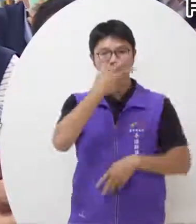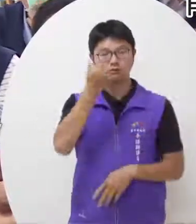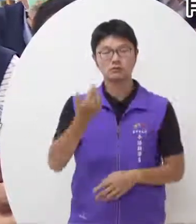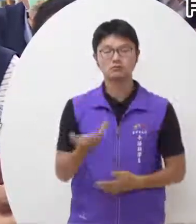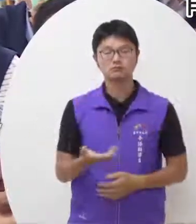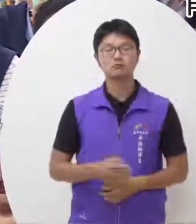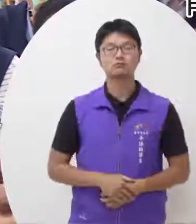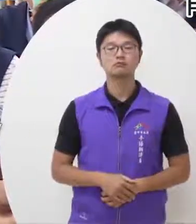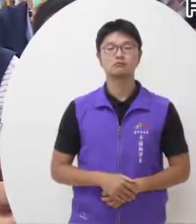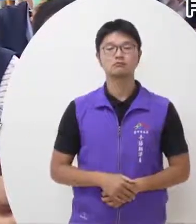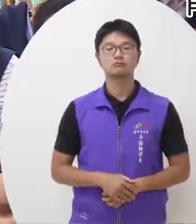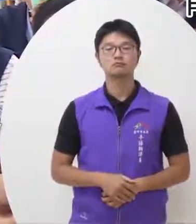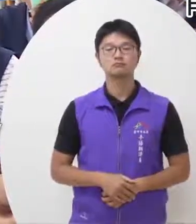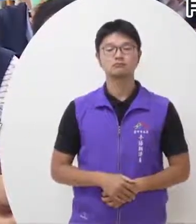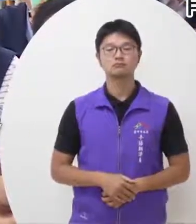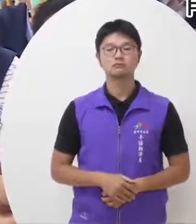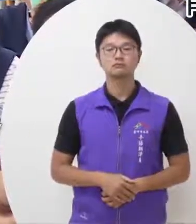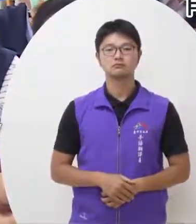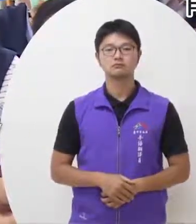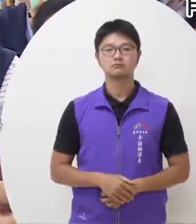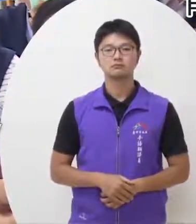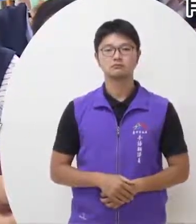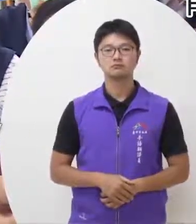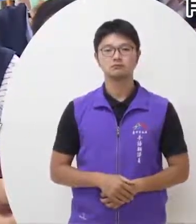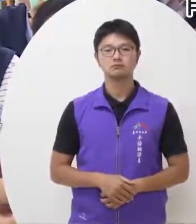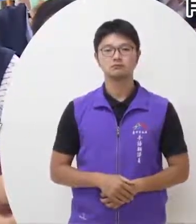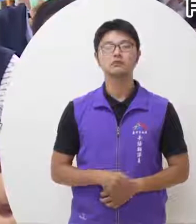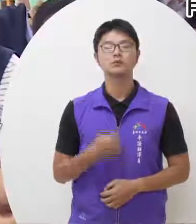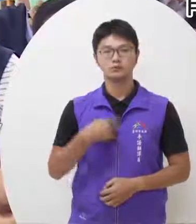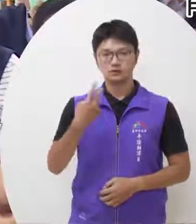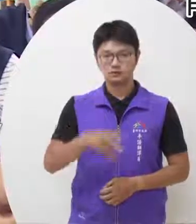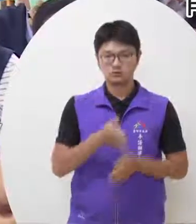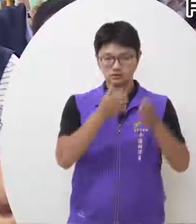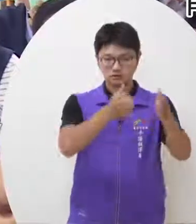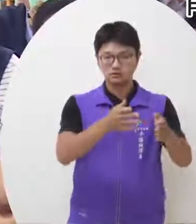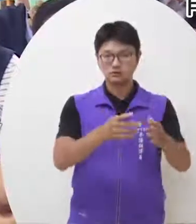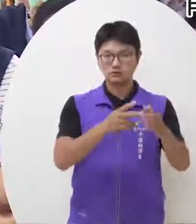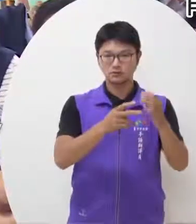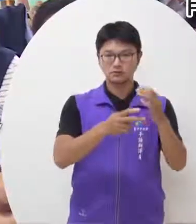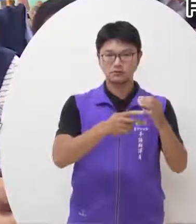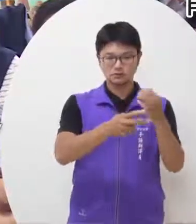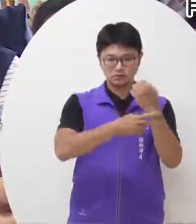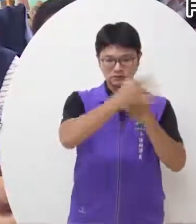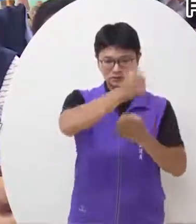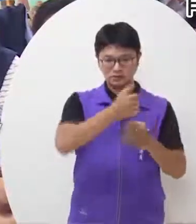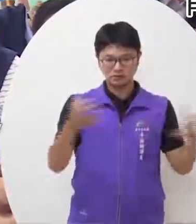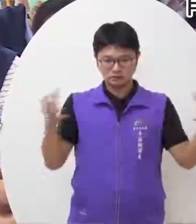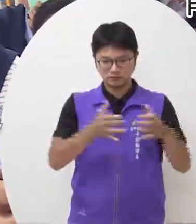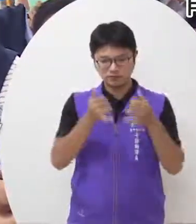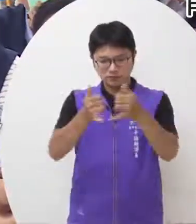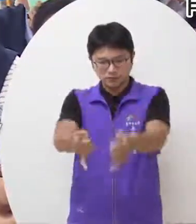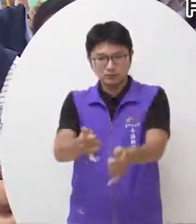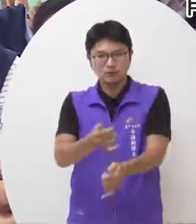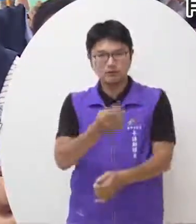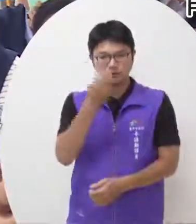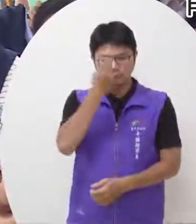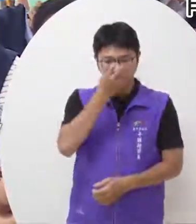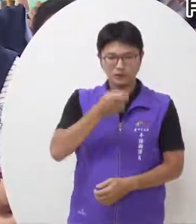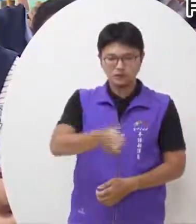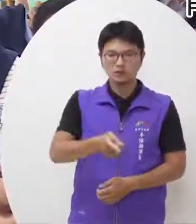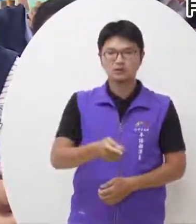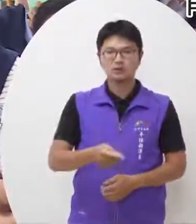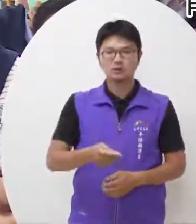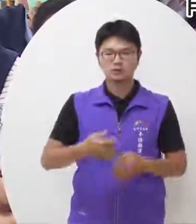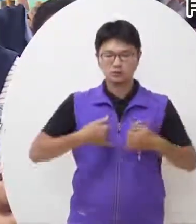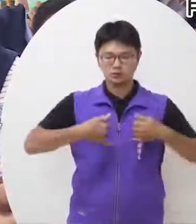是不是里长这部分哦，就我也跟我亲自跟里长在办个会刊，然后看怎么来处理这个部分的相关的打缺口的问题，